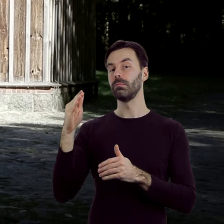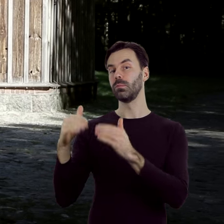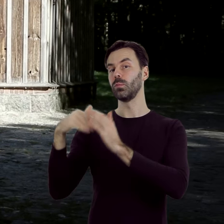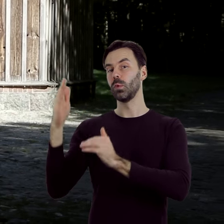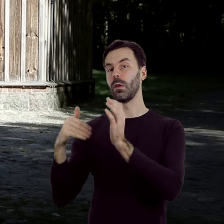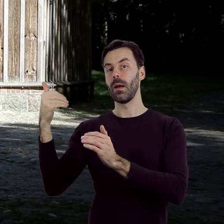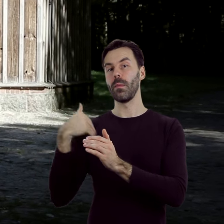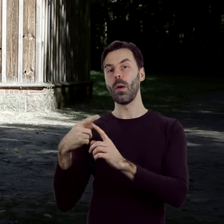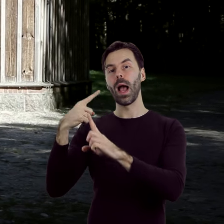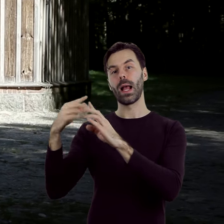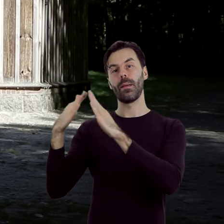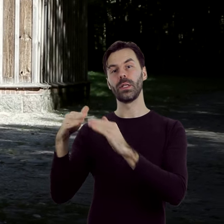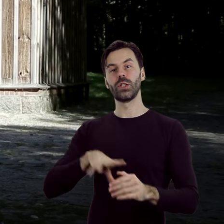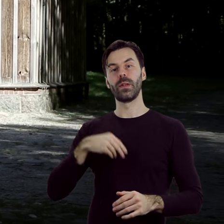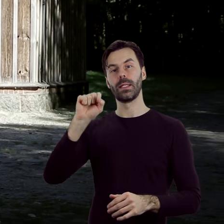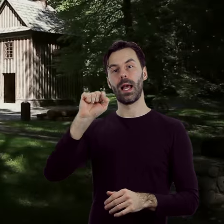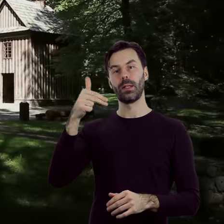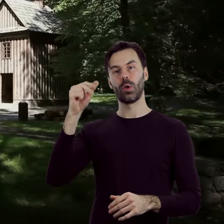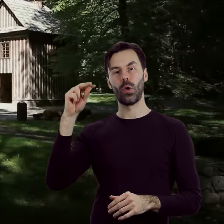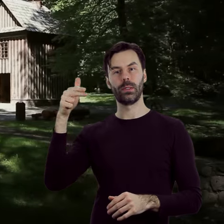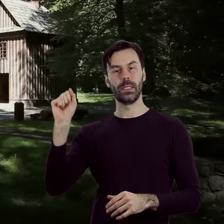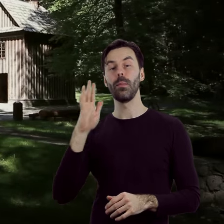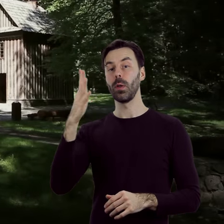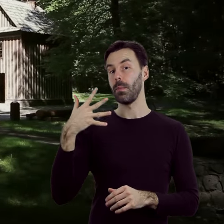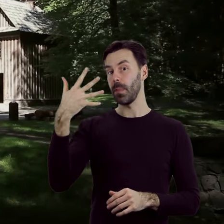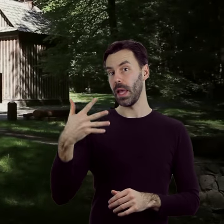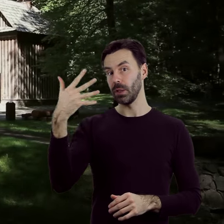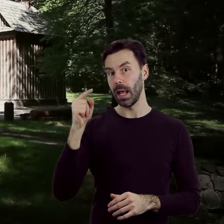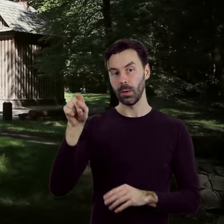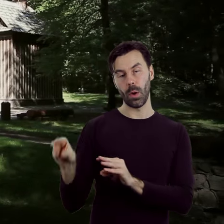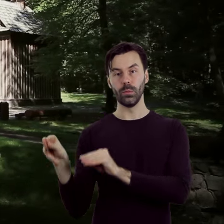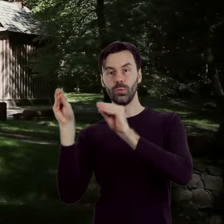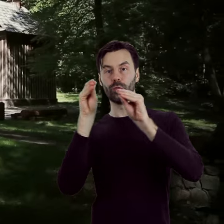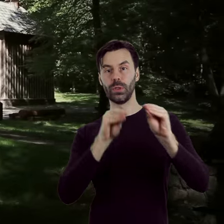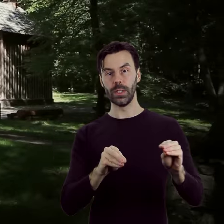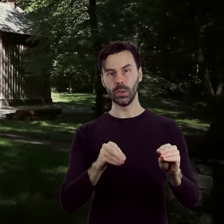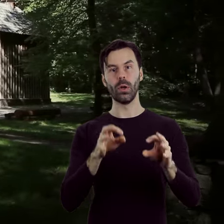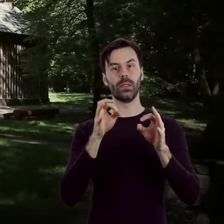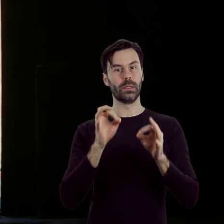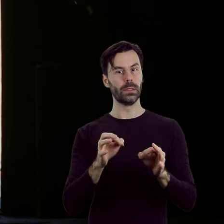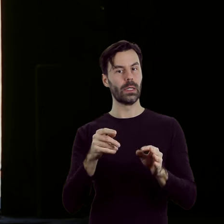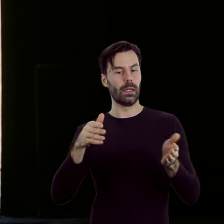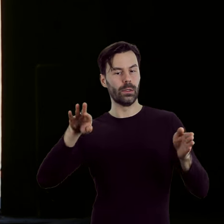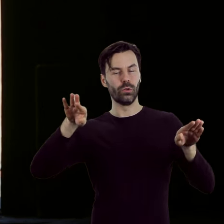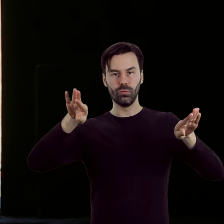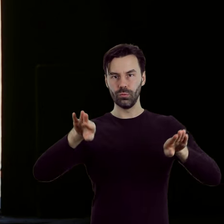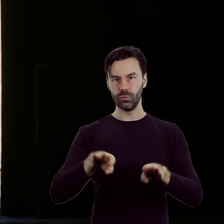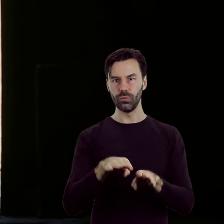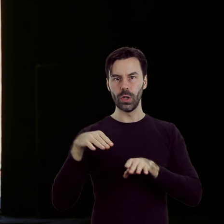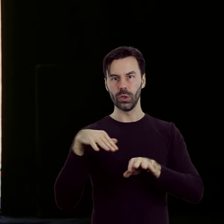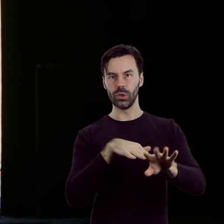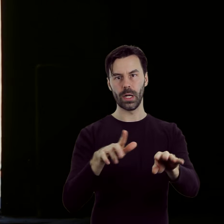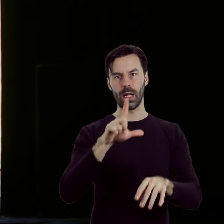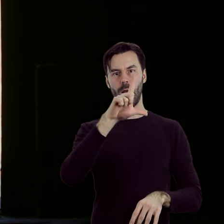nieopodal zbudowano drewnianą kaplicę świętego Antoniego, a 5 lat później przeniesiono ją w dolinę dzisiejszej